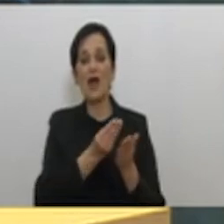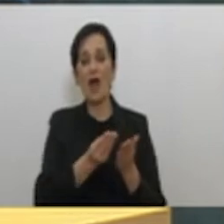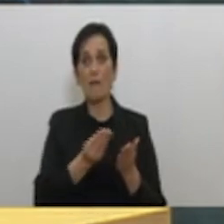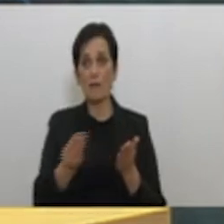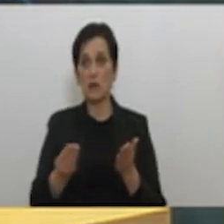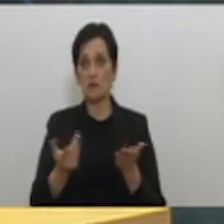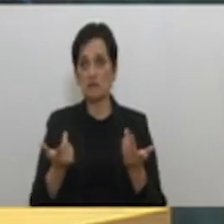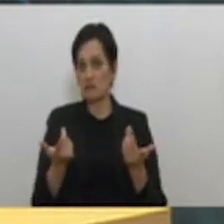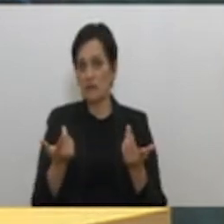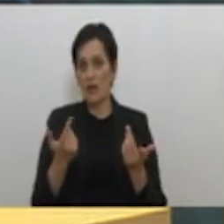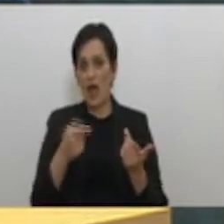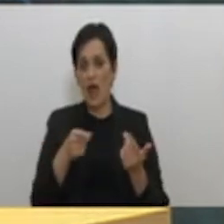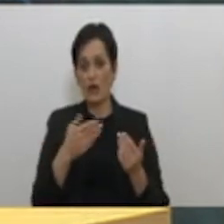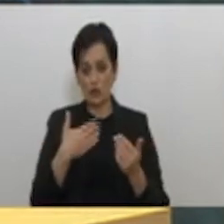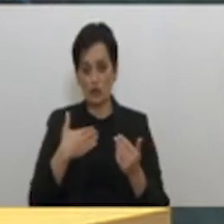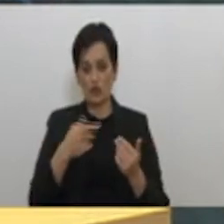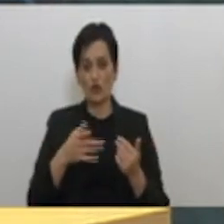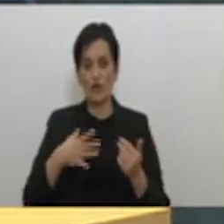am cu anas.